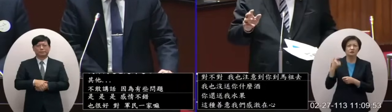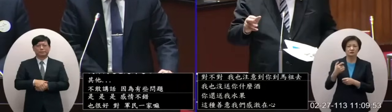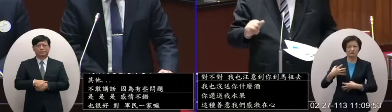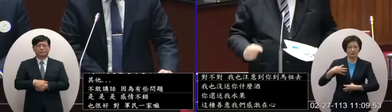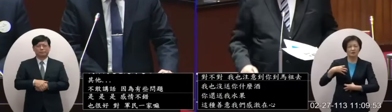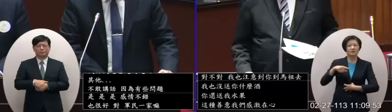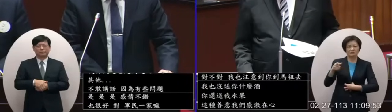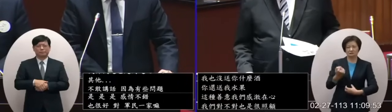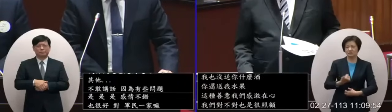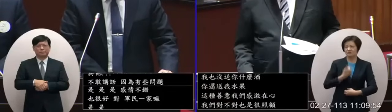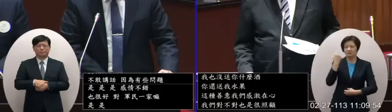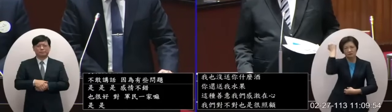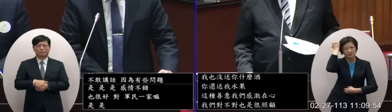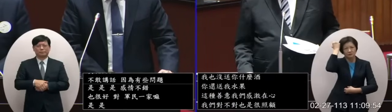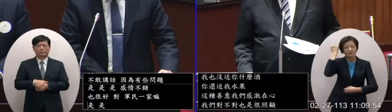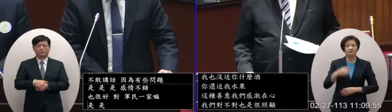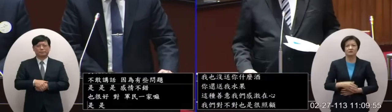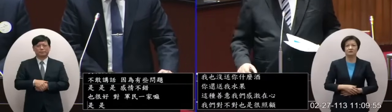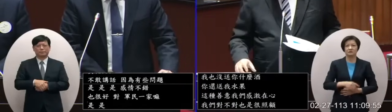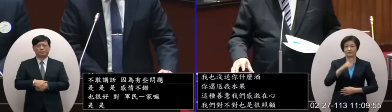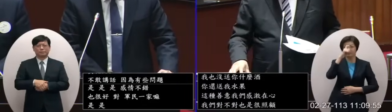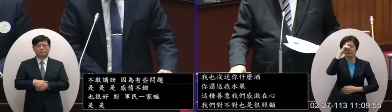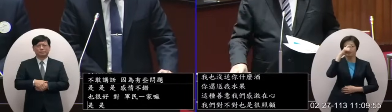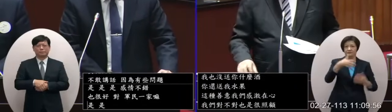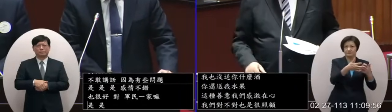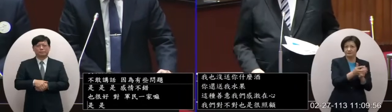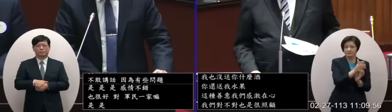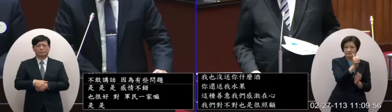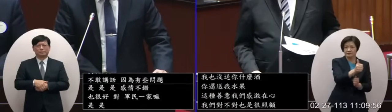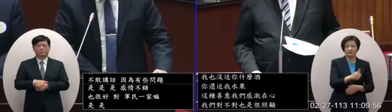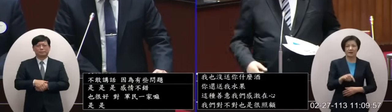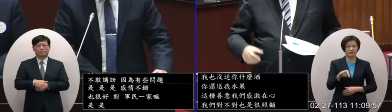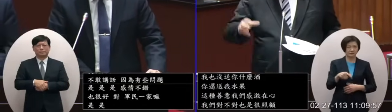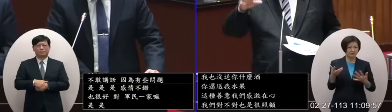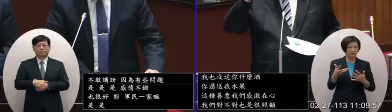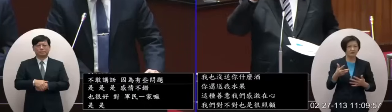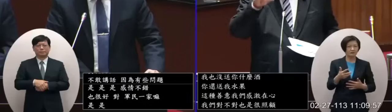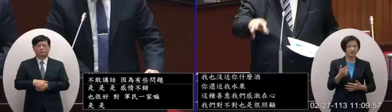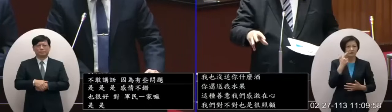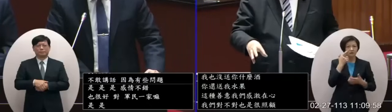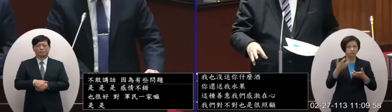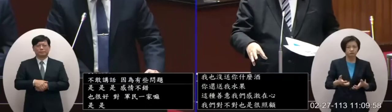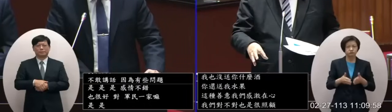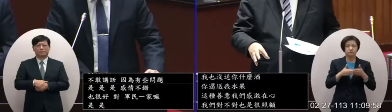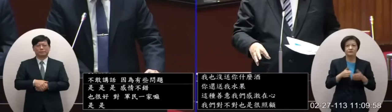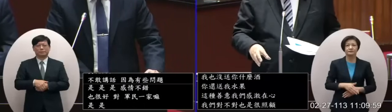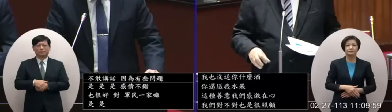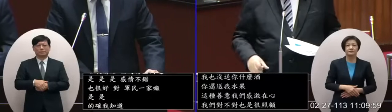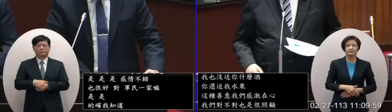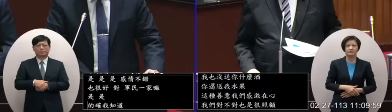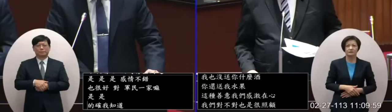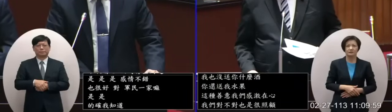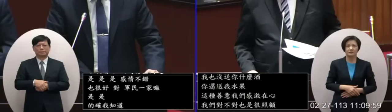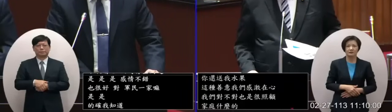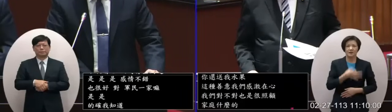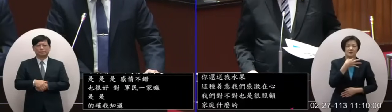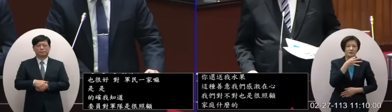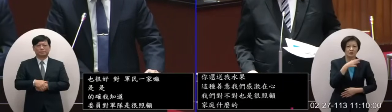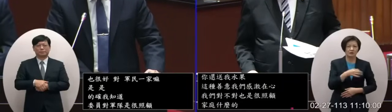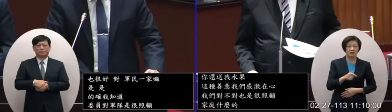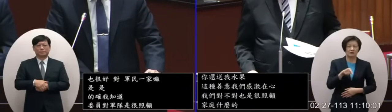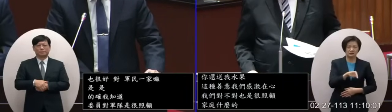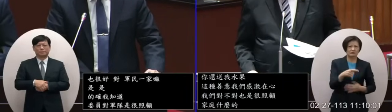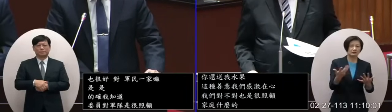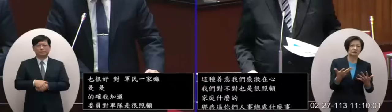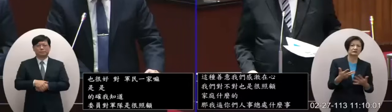所以拜托部长啊，你这个事情注意一下，不要为了这个事情影响到军民的感